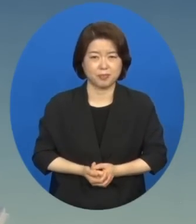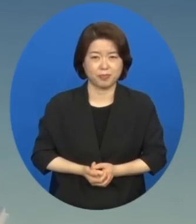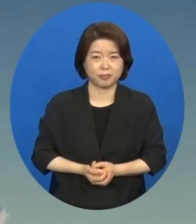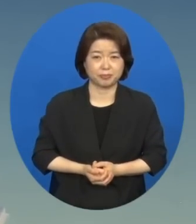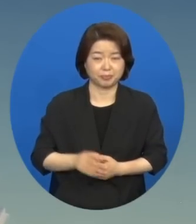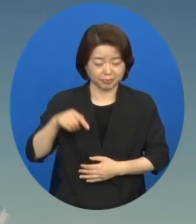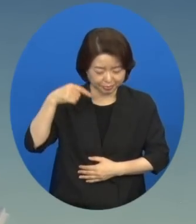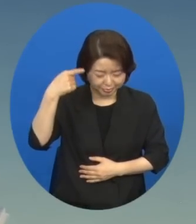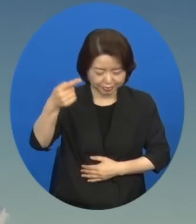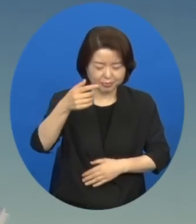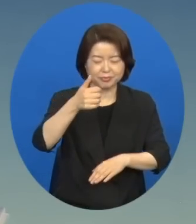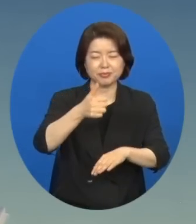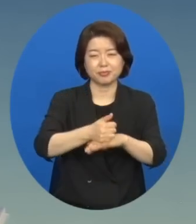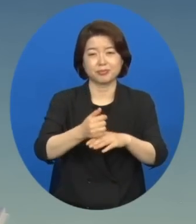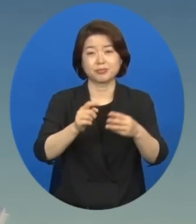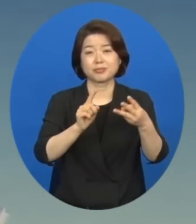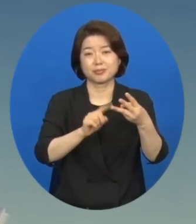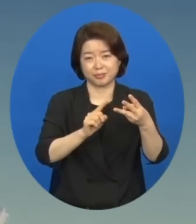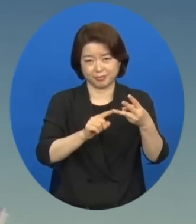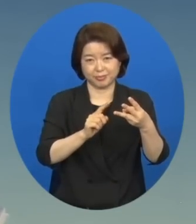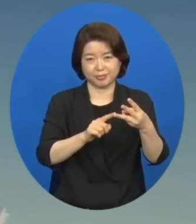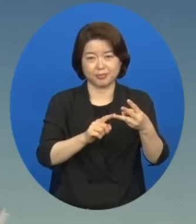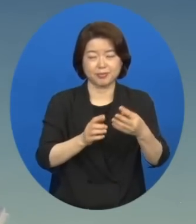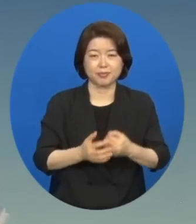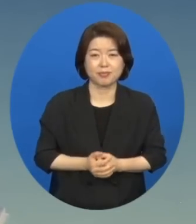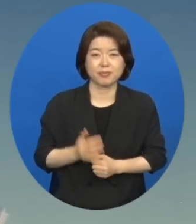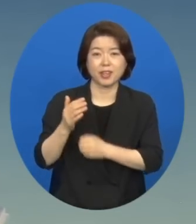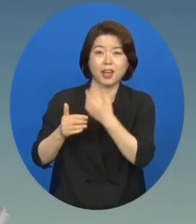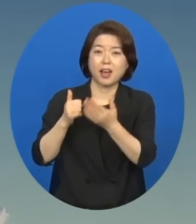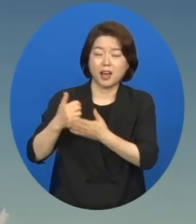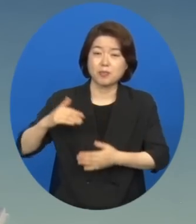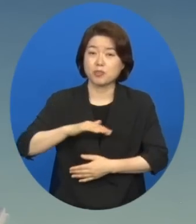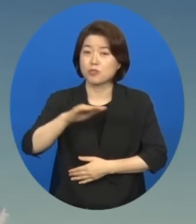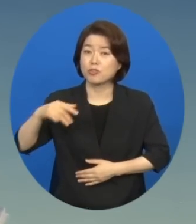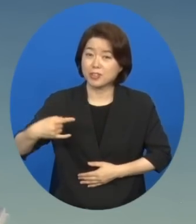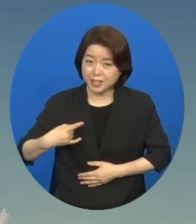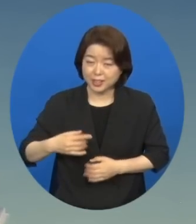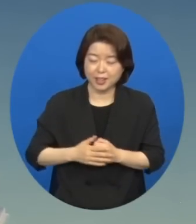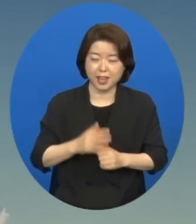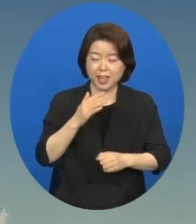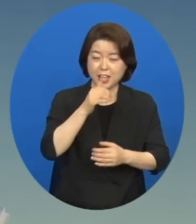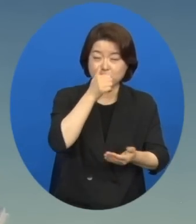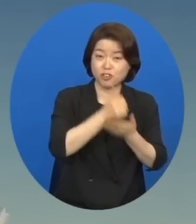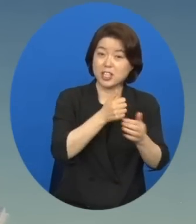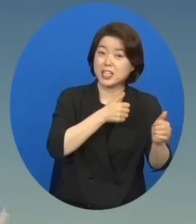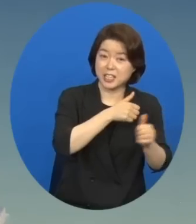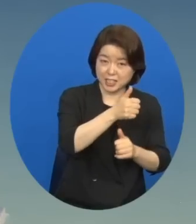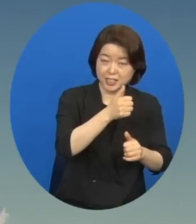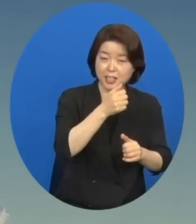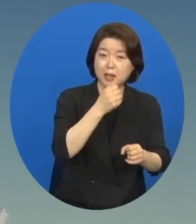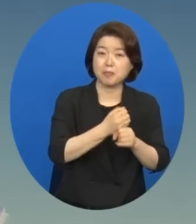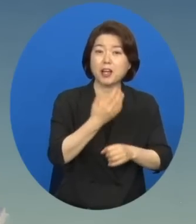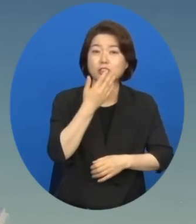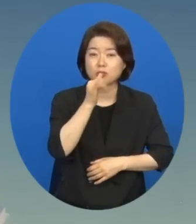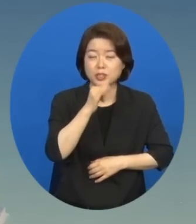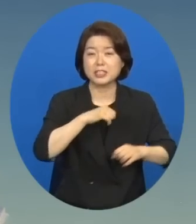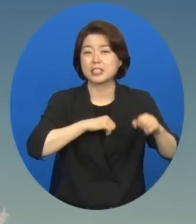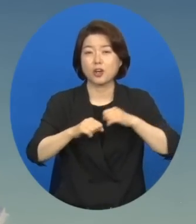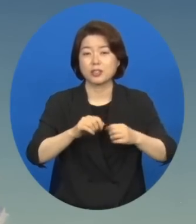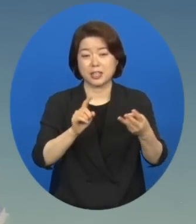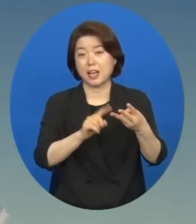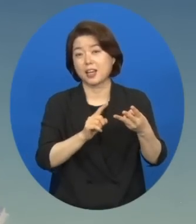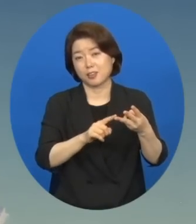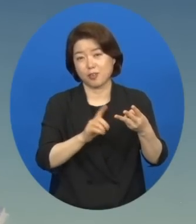다음에 마지막입니다. 하나님이 우리로 하여금 죄를 이기게 하시도록 하시는 역사가 있어요.